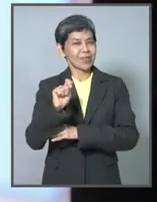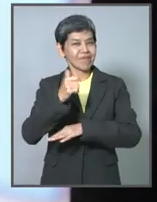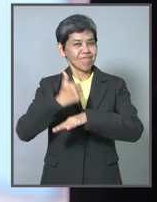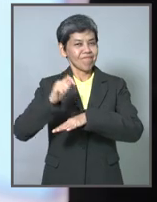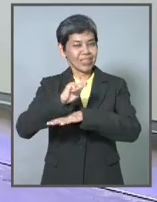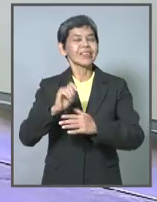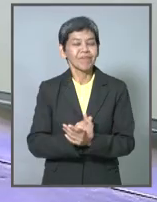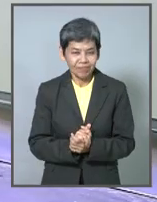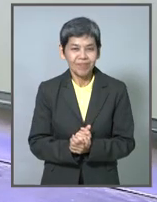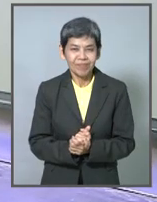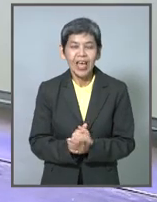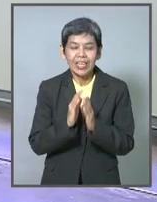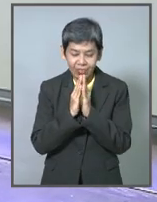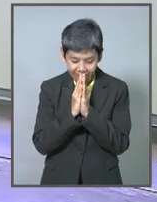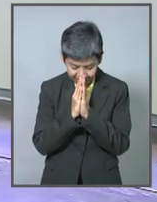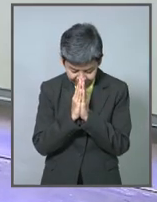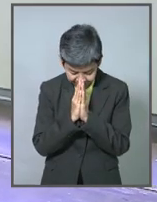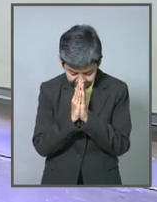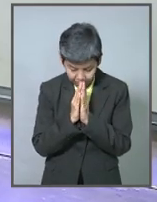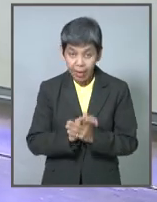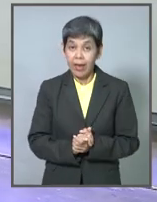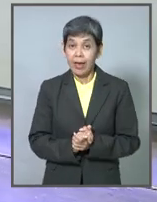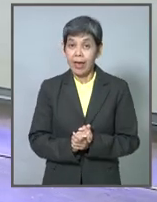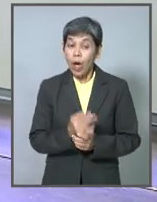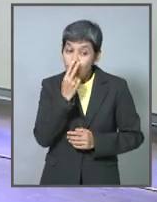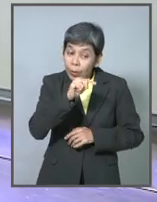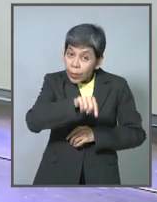รสุวรรณนะครับ สวัสดีค่ะ จะพาเยี่ยม